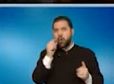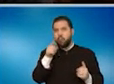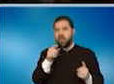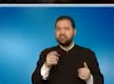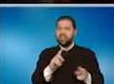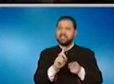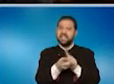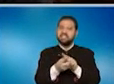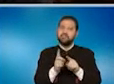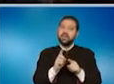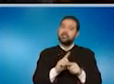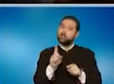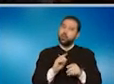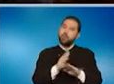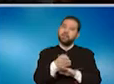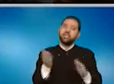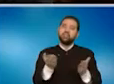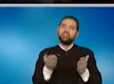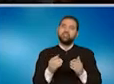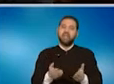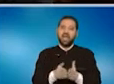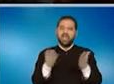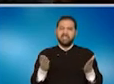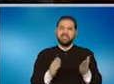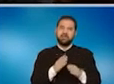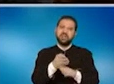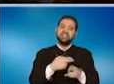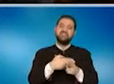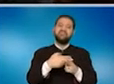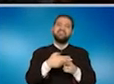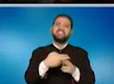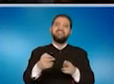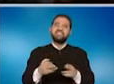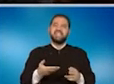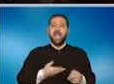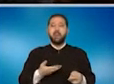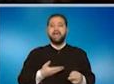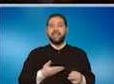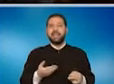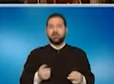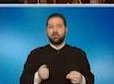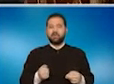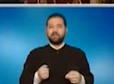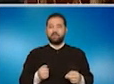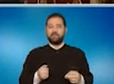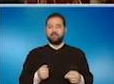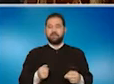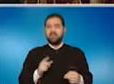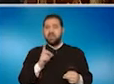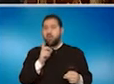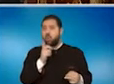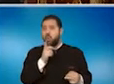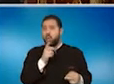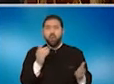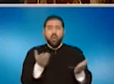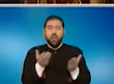prin intermediul sfințenii unui om sfânt. De astea părintele nu s-a dus după ea. Oriunde s-ar fi